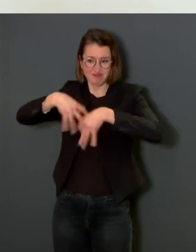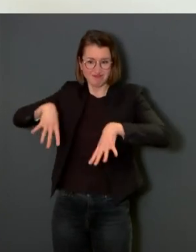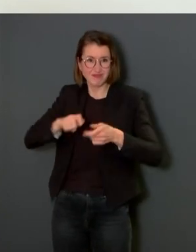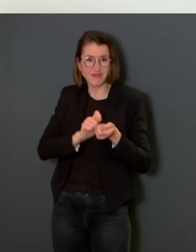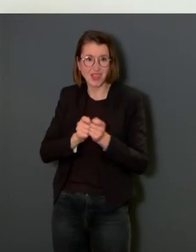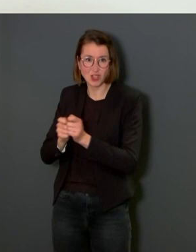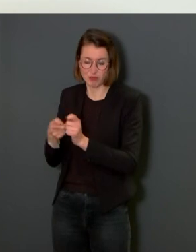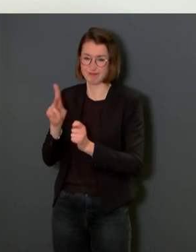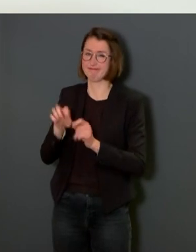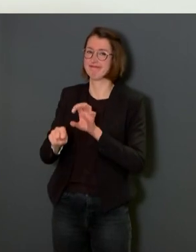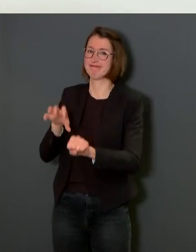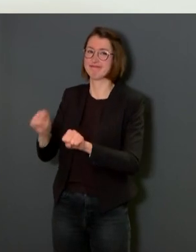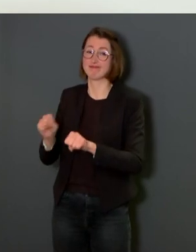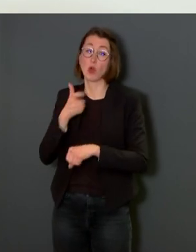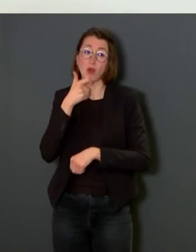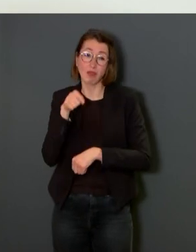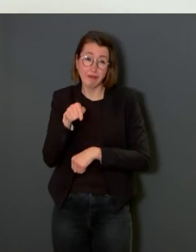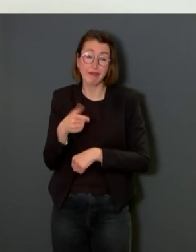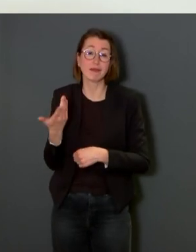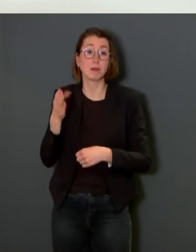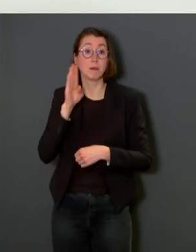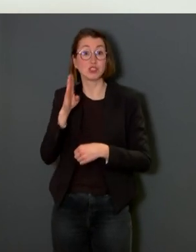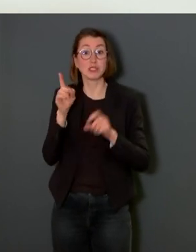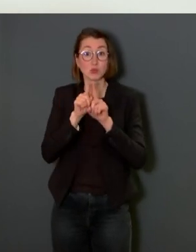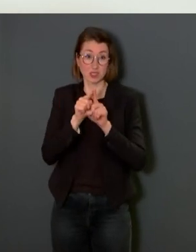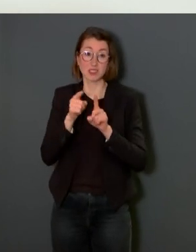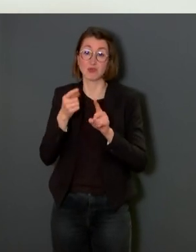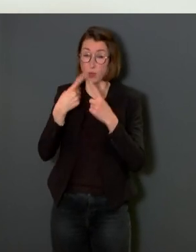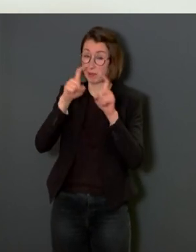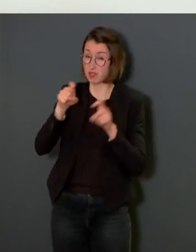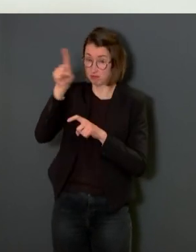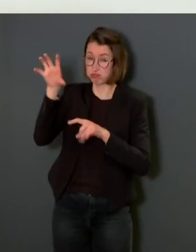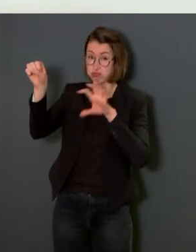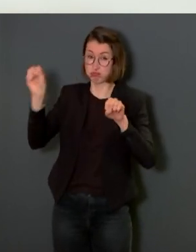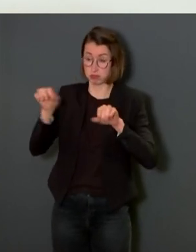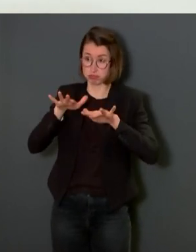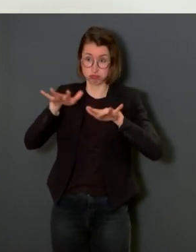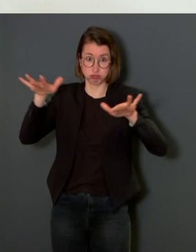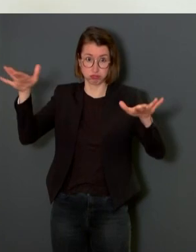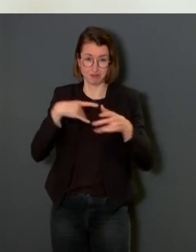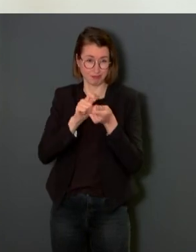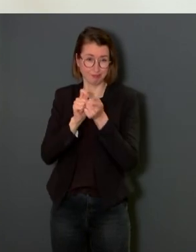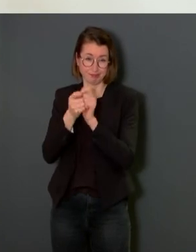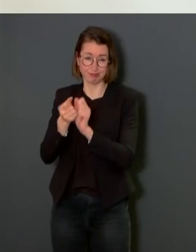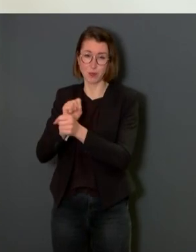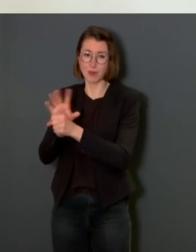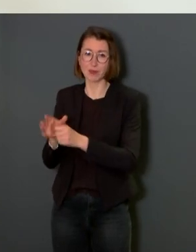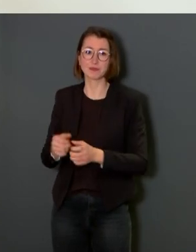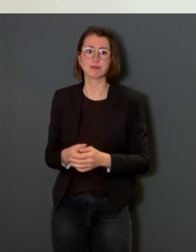aussi dans d'autres pays. Ce qu'on voit, c'est que l'augmentation de l'hospitalisation, et on l'avait en